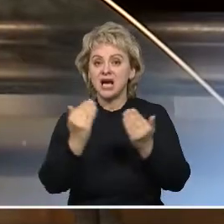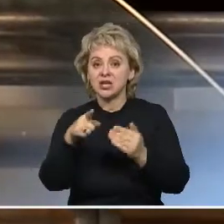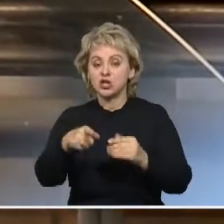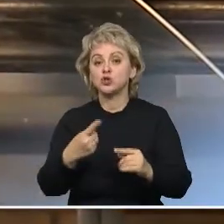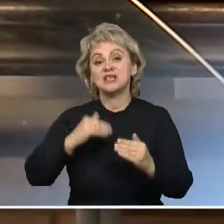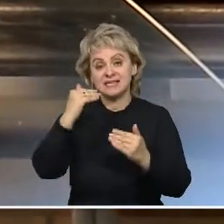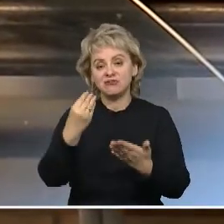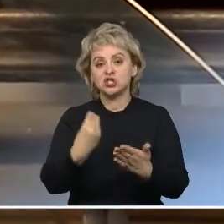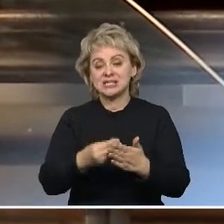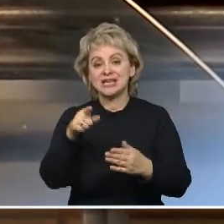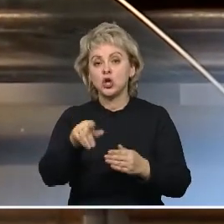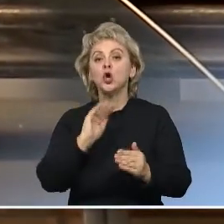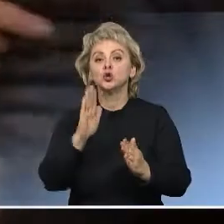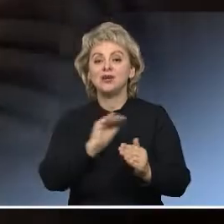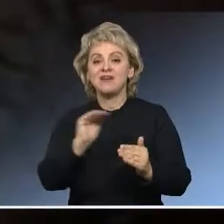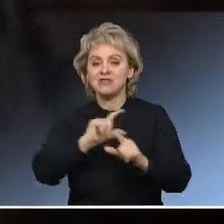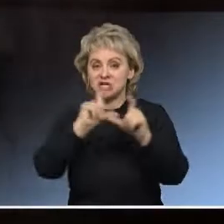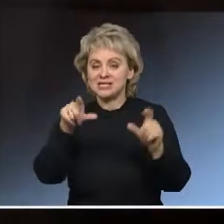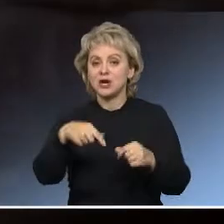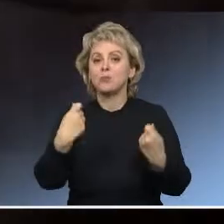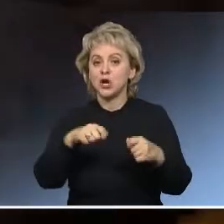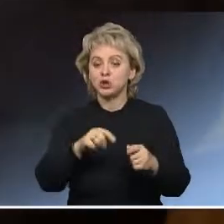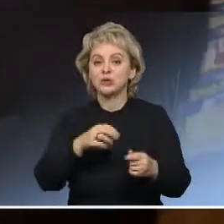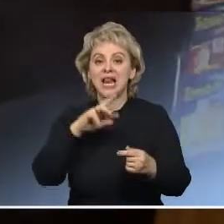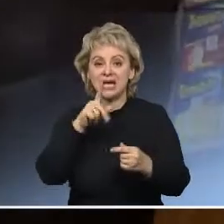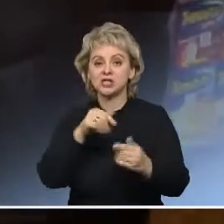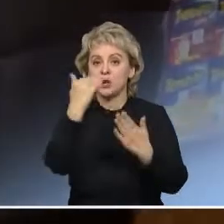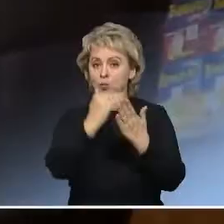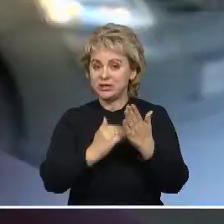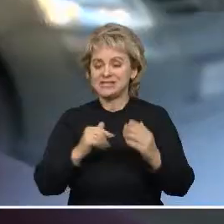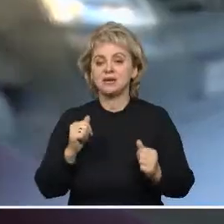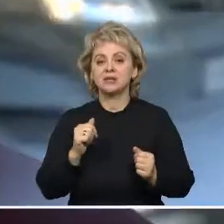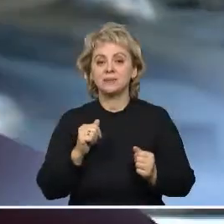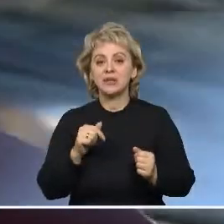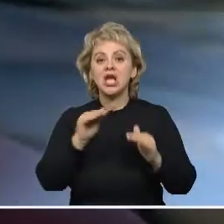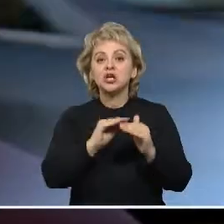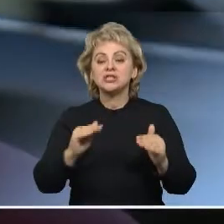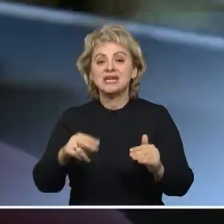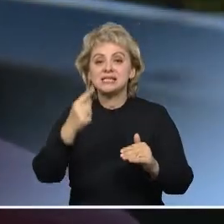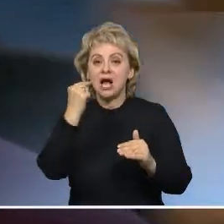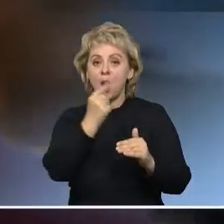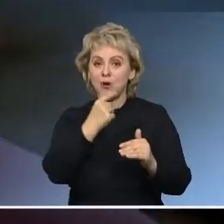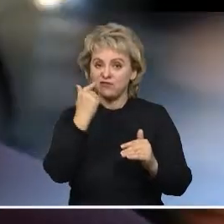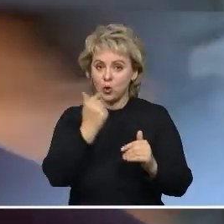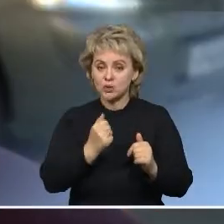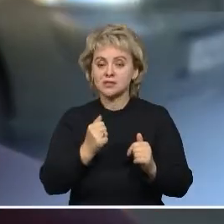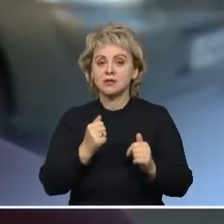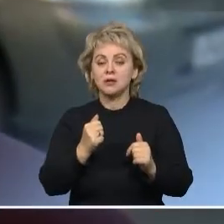по завышенной цене. Только федеральные сети отпускают лекарства по рецептам. Дети их капают в нос,